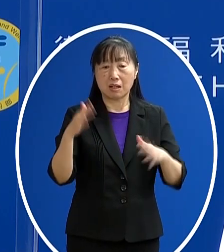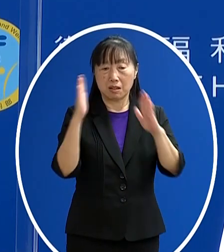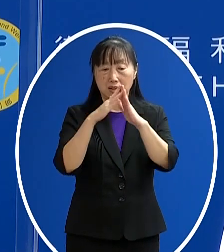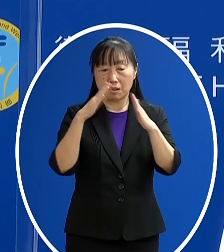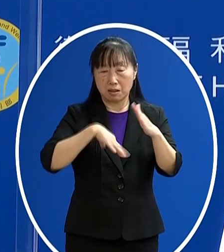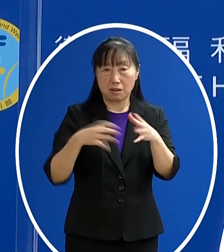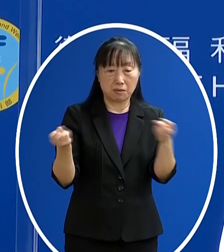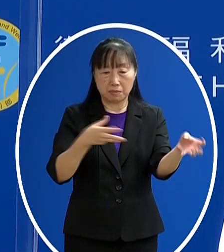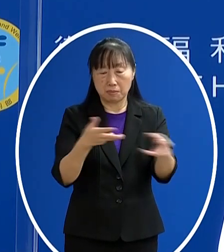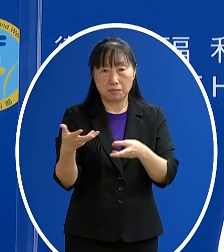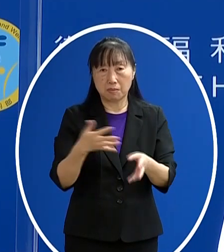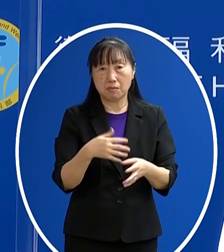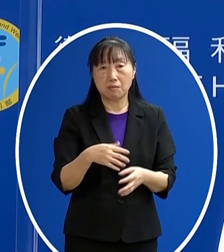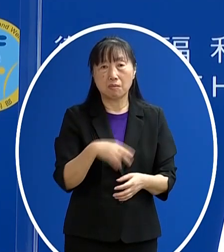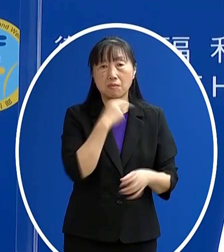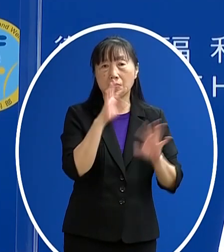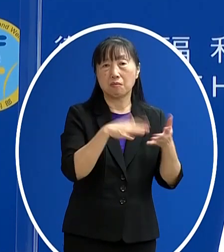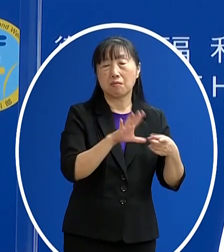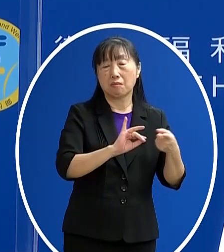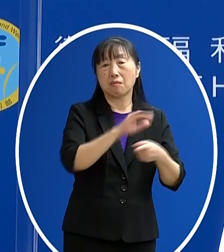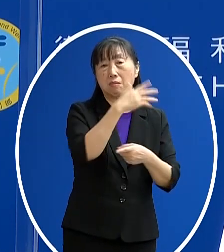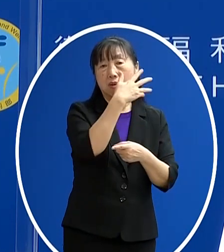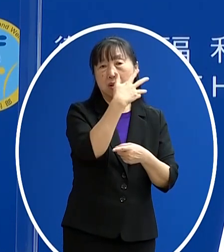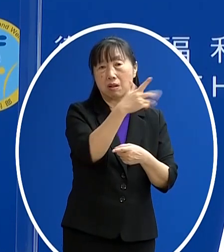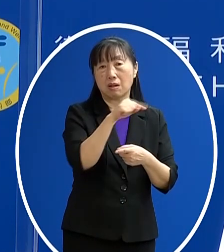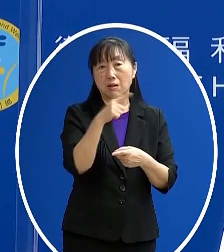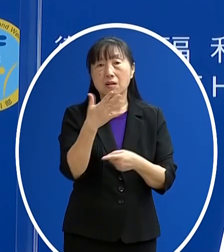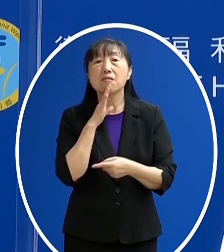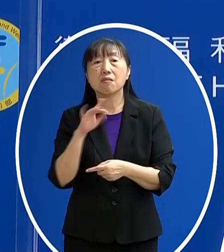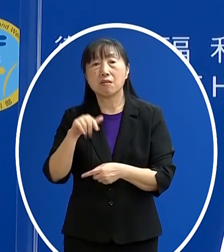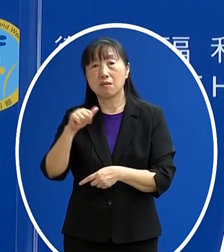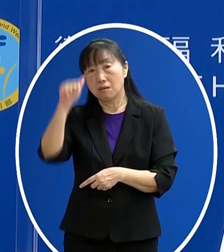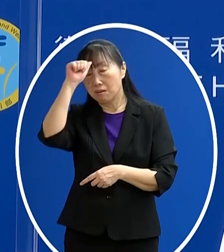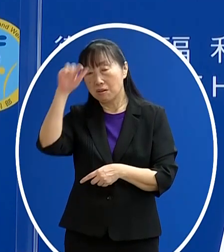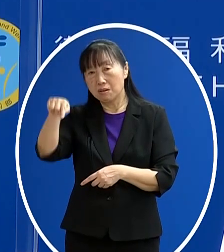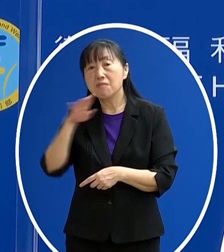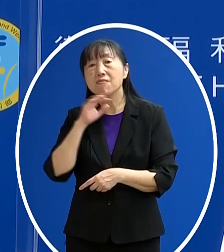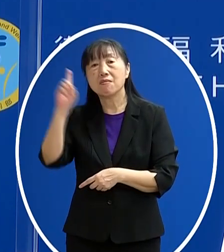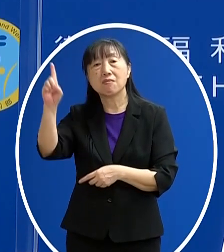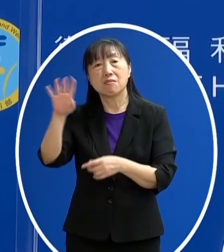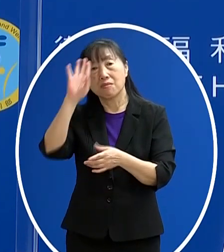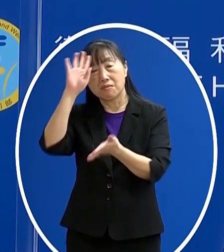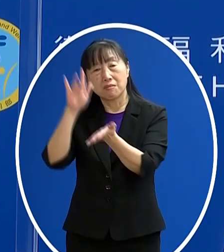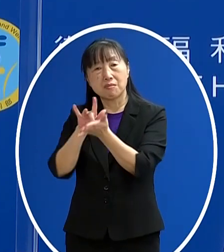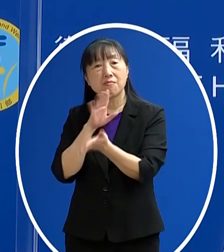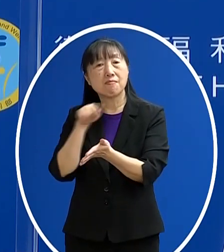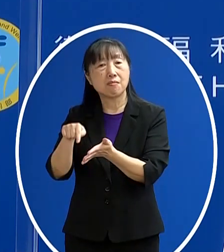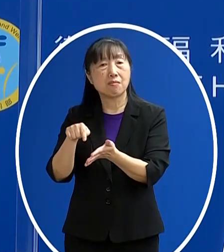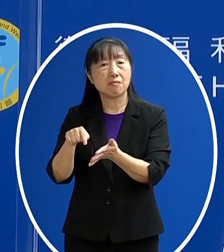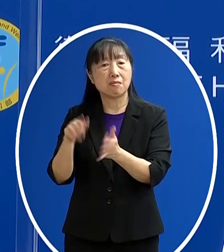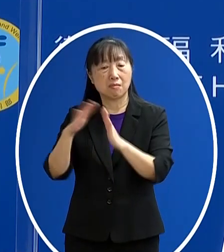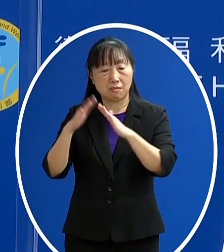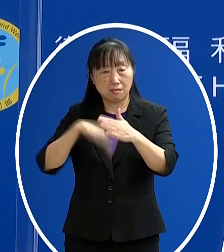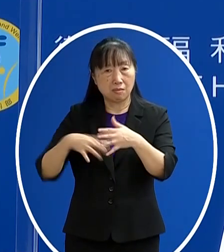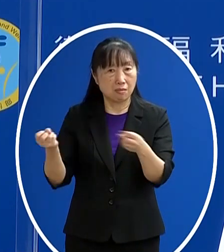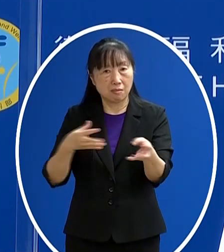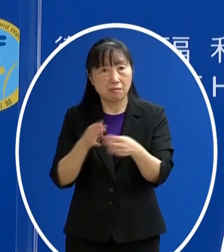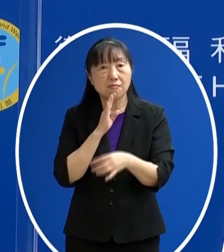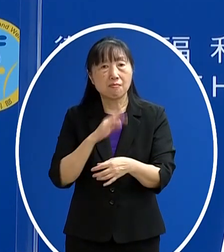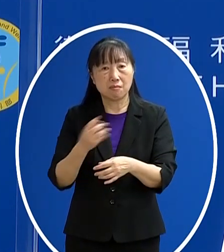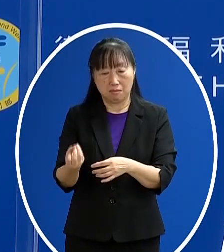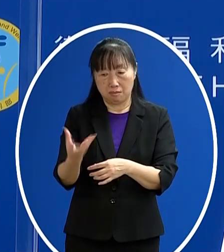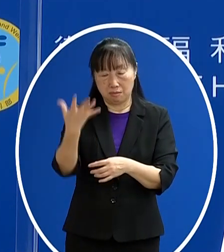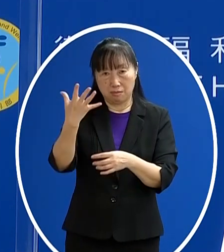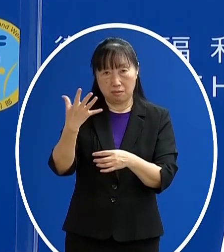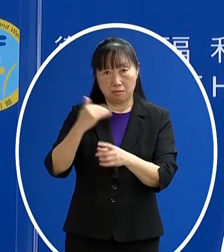在英国变异株的时候是8.6%，那到印度变 Delta 病毒株的时候，这个加护的传播率确实有